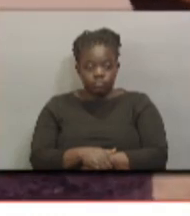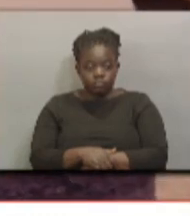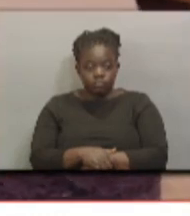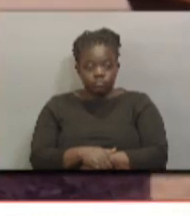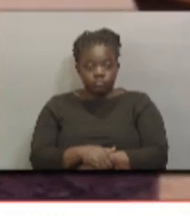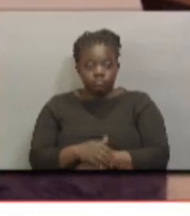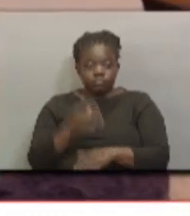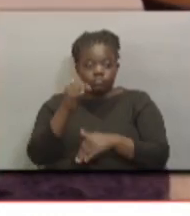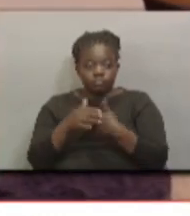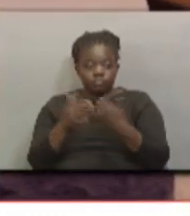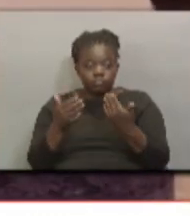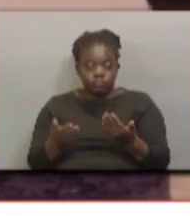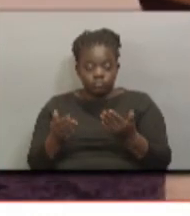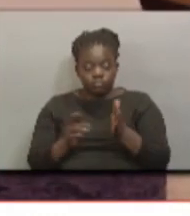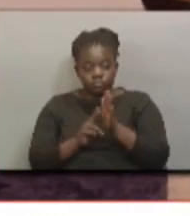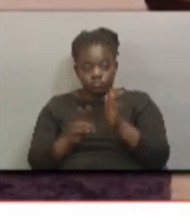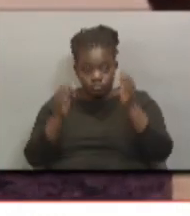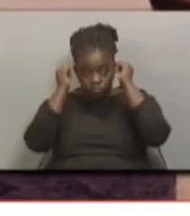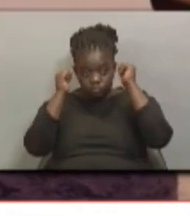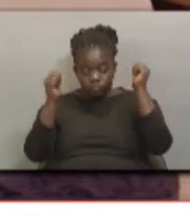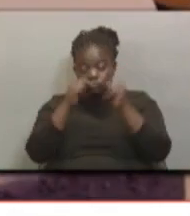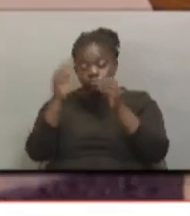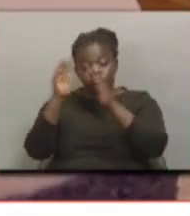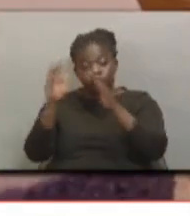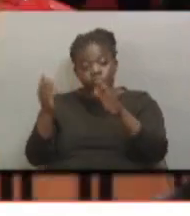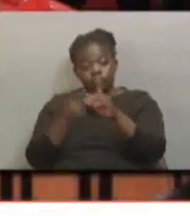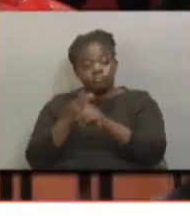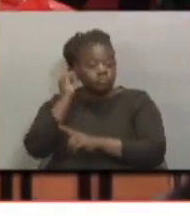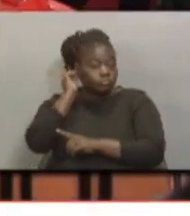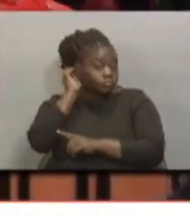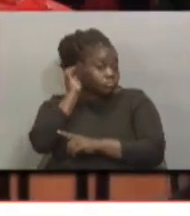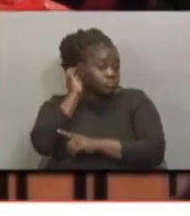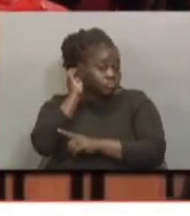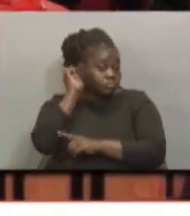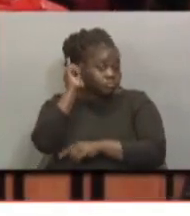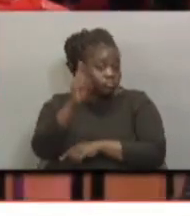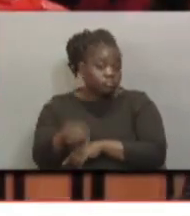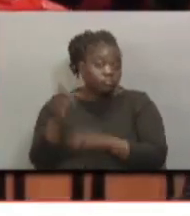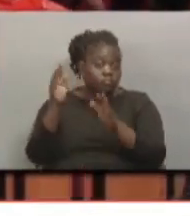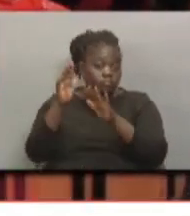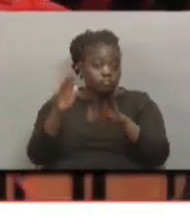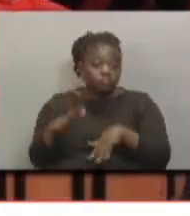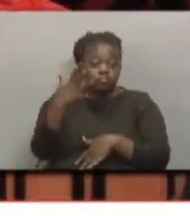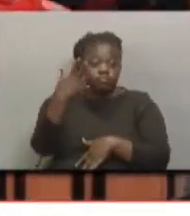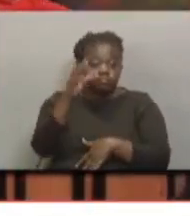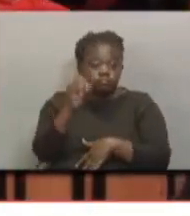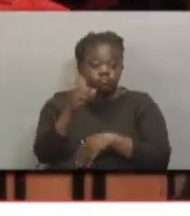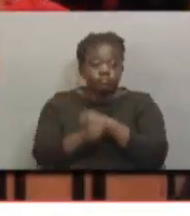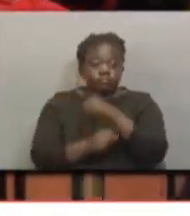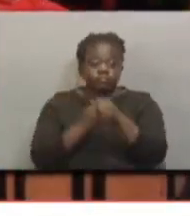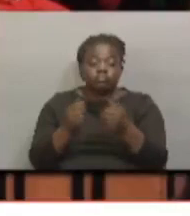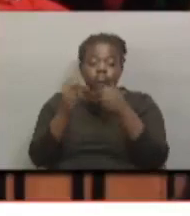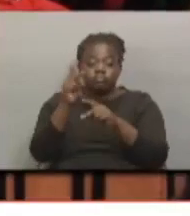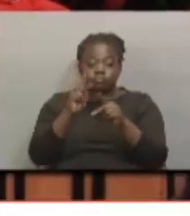Lwakana Rugunda ku lw'omukulembeze w'eggwanga ayozaazizza obulabirizi bwa Kampala olw'okutuuka ku bijaguzo eby'emyaka 5 ne yeebaza abantu